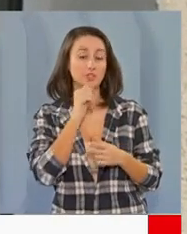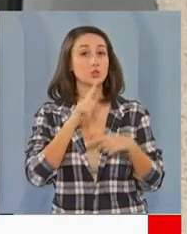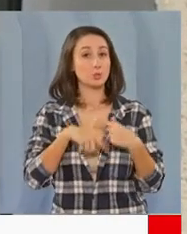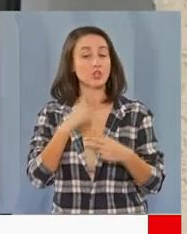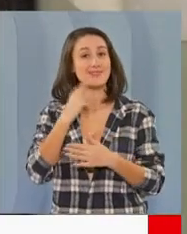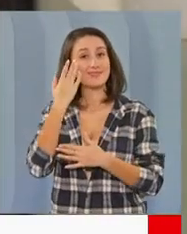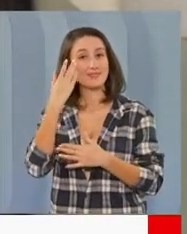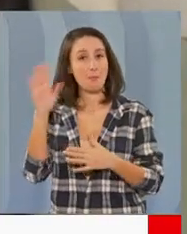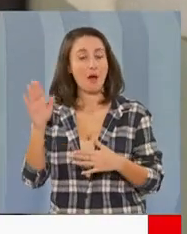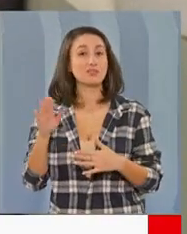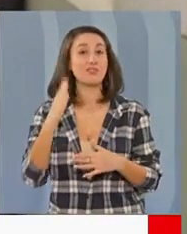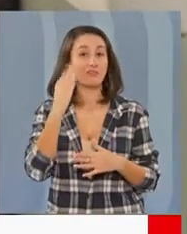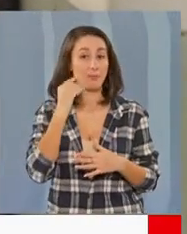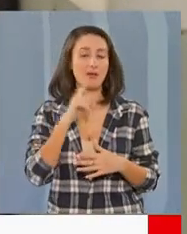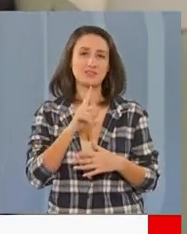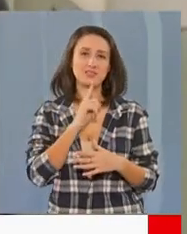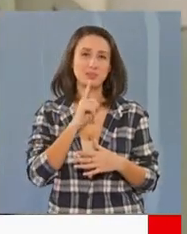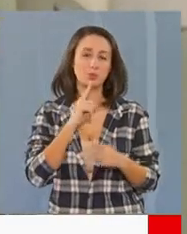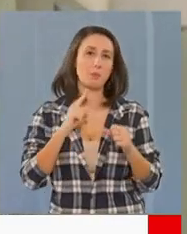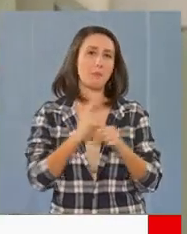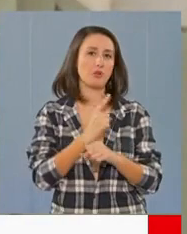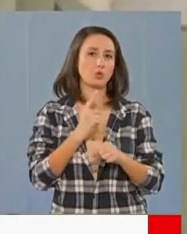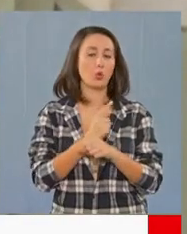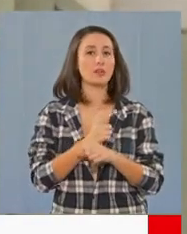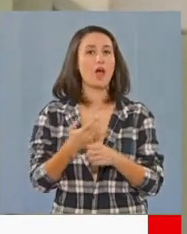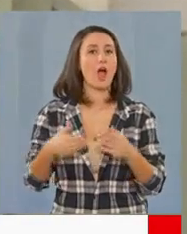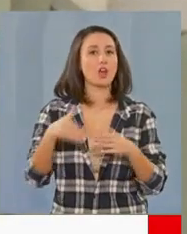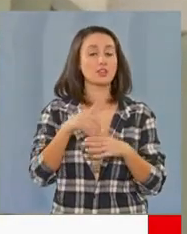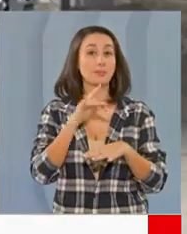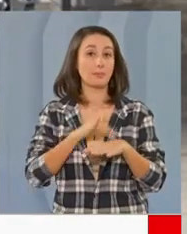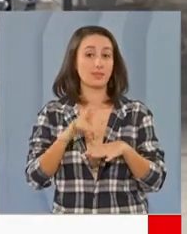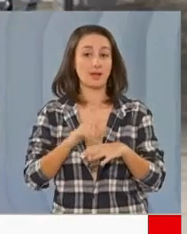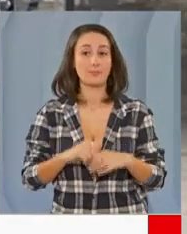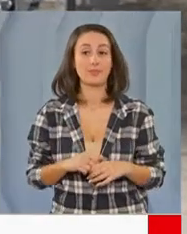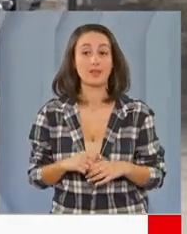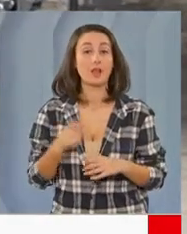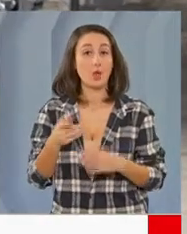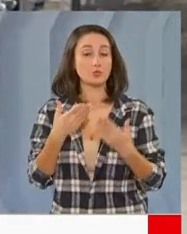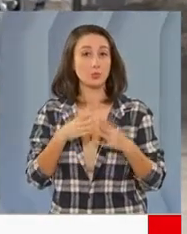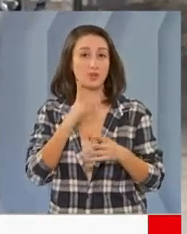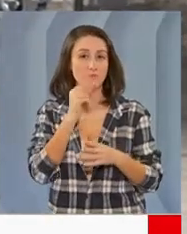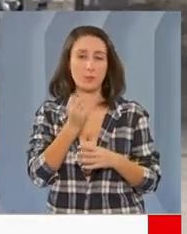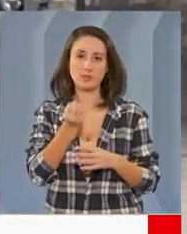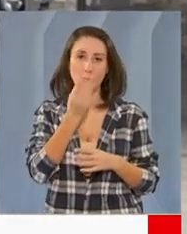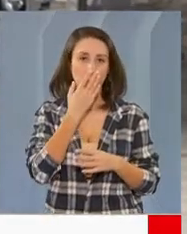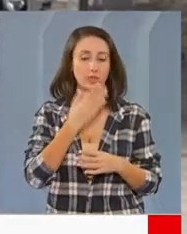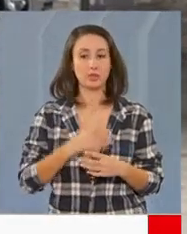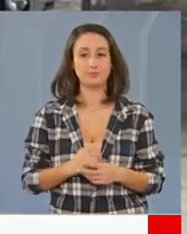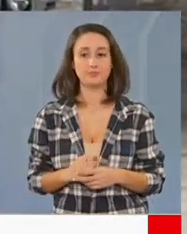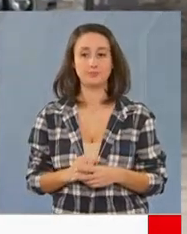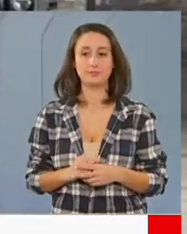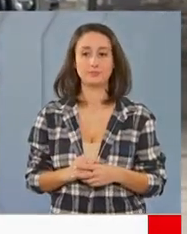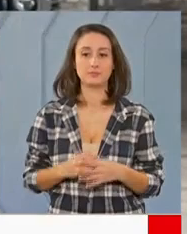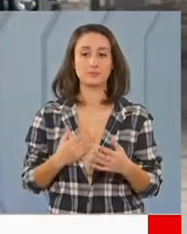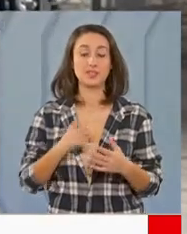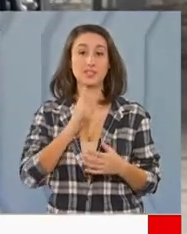fost căpată pe jos, femeia a fost pur și simplu batjocorită de personalul medical. Dânsele ar fi început să-i vorbească foarte urât,